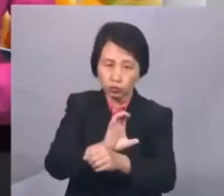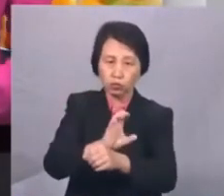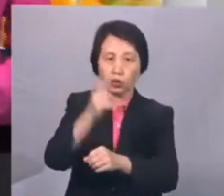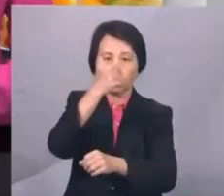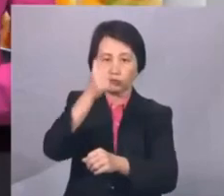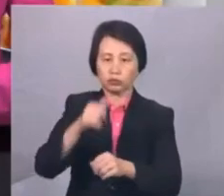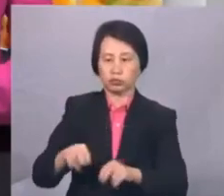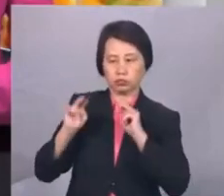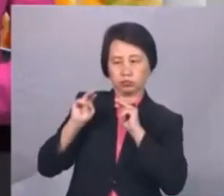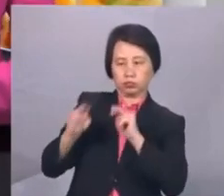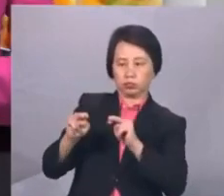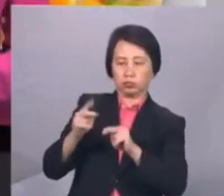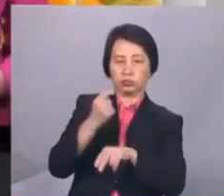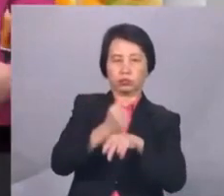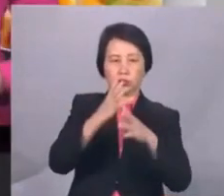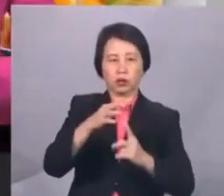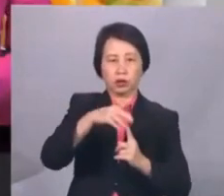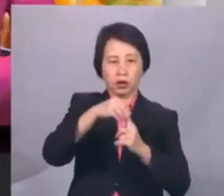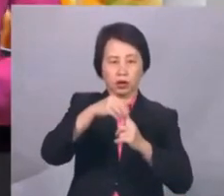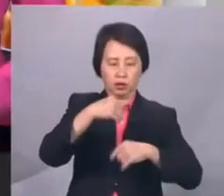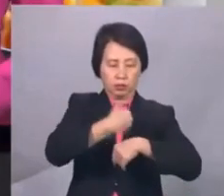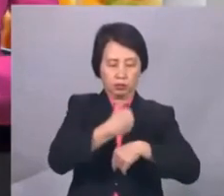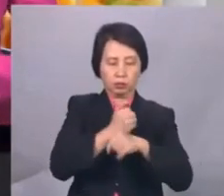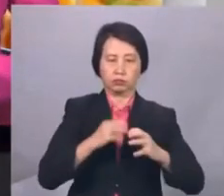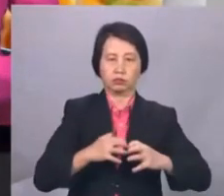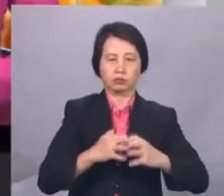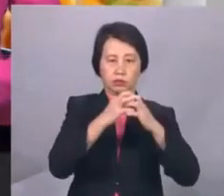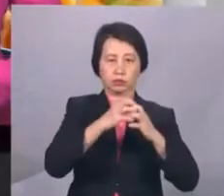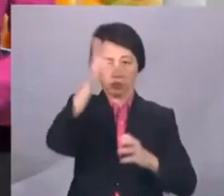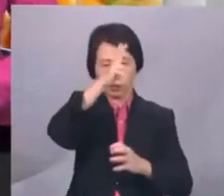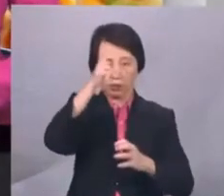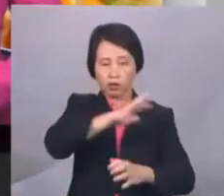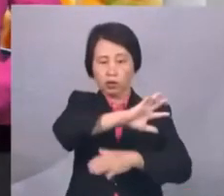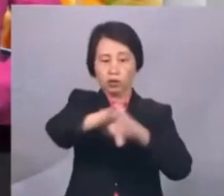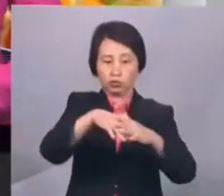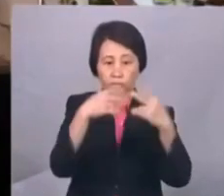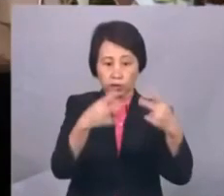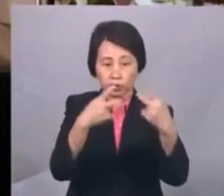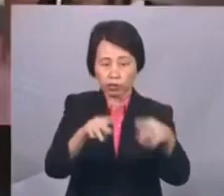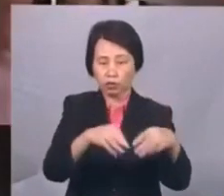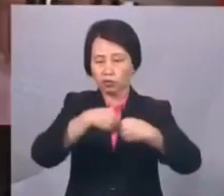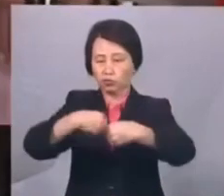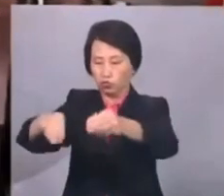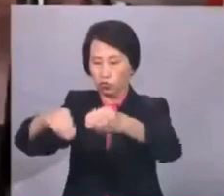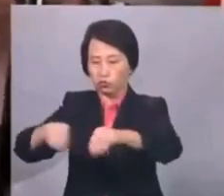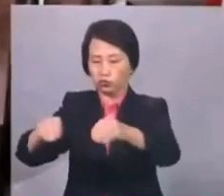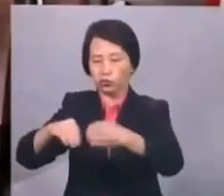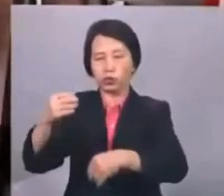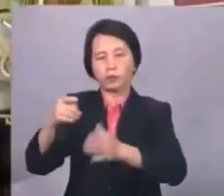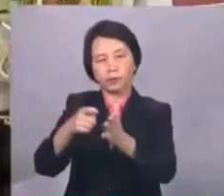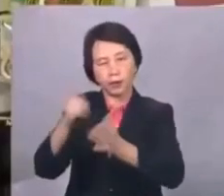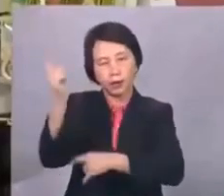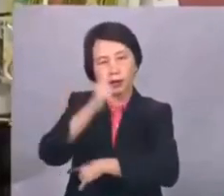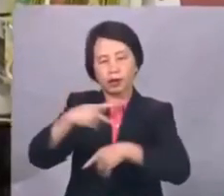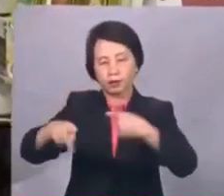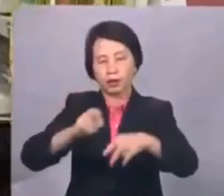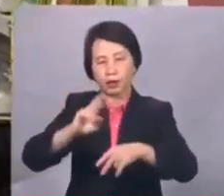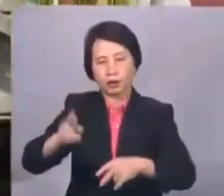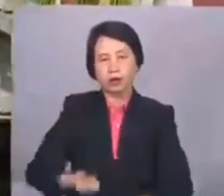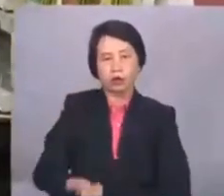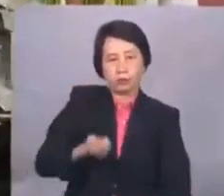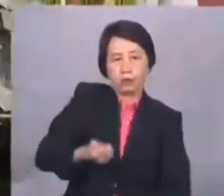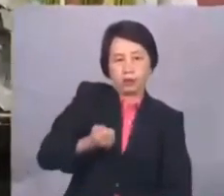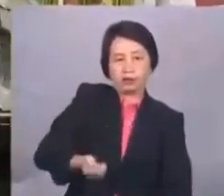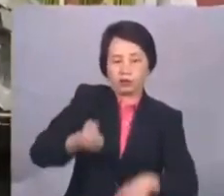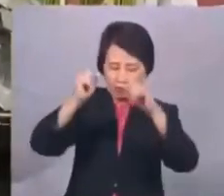karena dipantau petugas khas yang dibentuk kerajaan semua premis perniagaan yang menjual keperluan harian termasuk Pasar Raya dan puasa